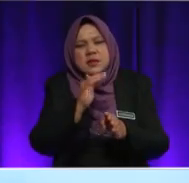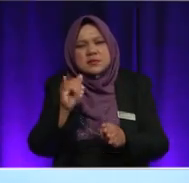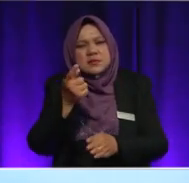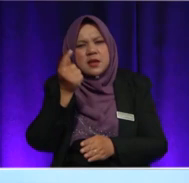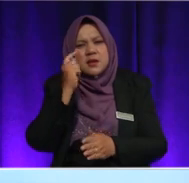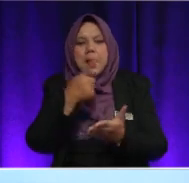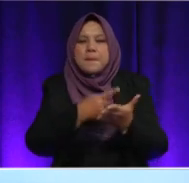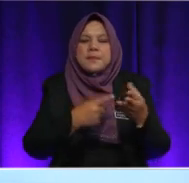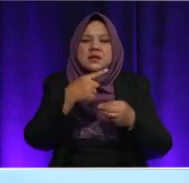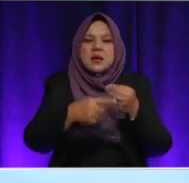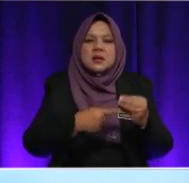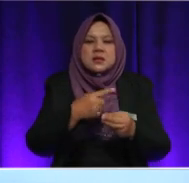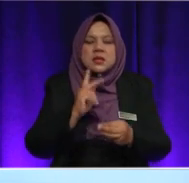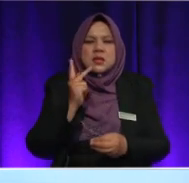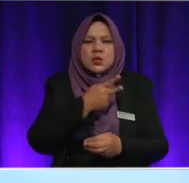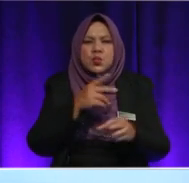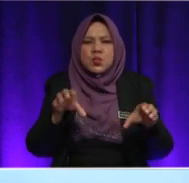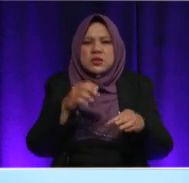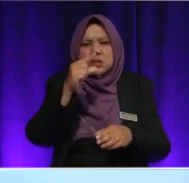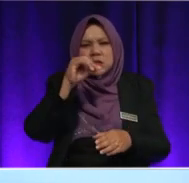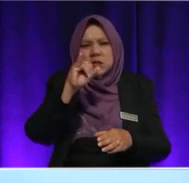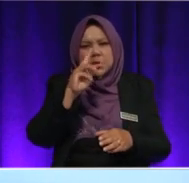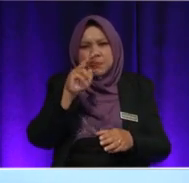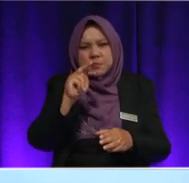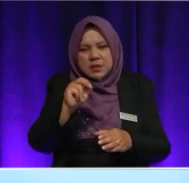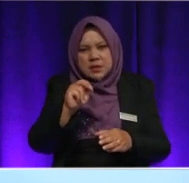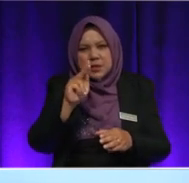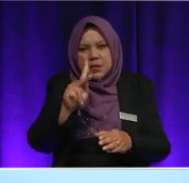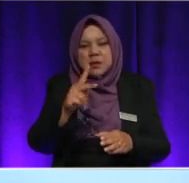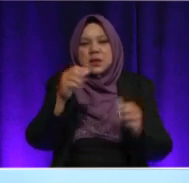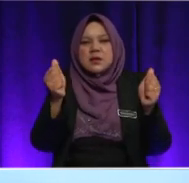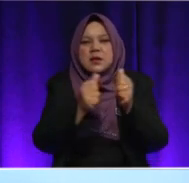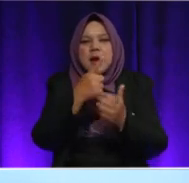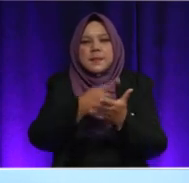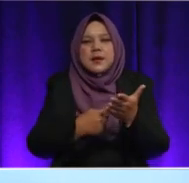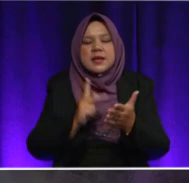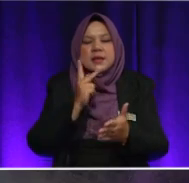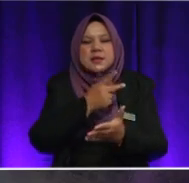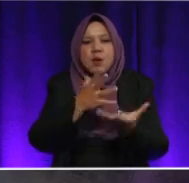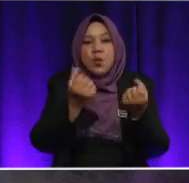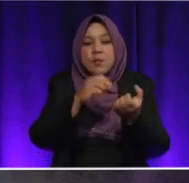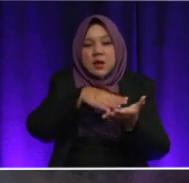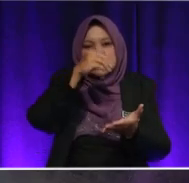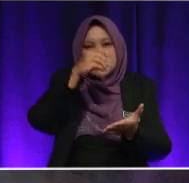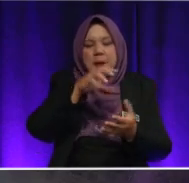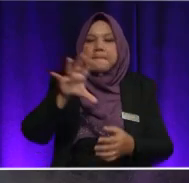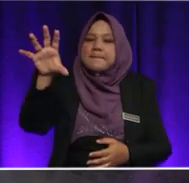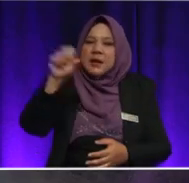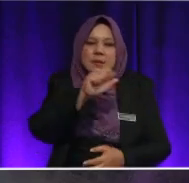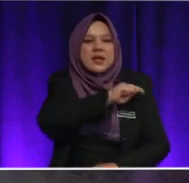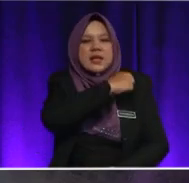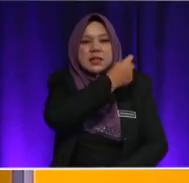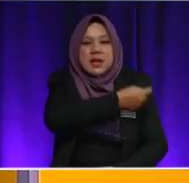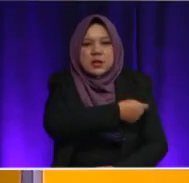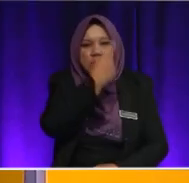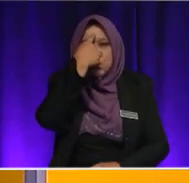lagu Apa kaitannya kita punya gimmi dengan mata pelajaran kita pada hari ini tentang pengambilan tenaga untuk badan kita